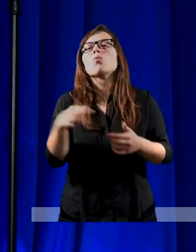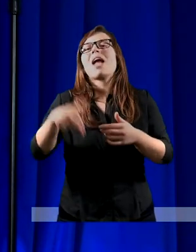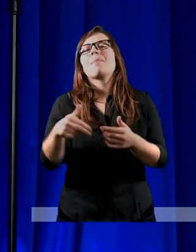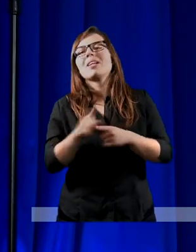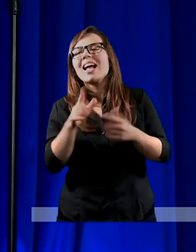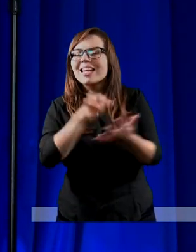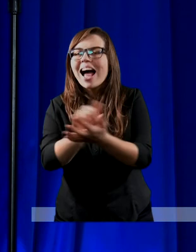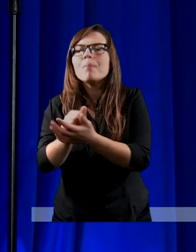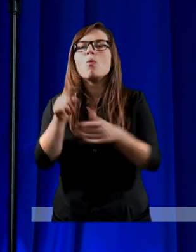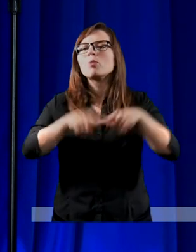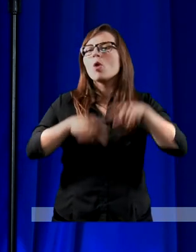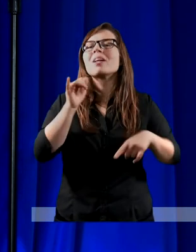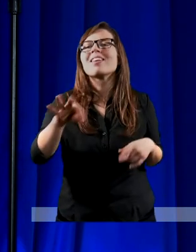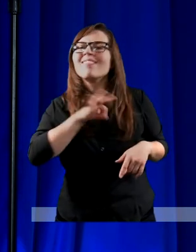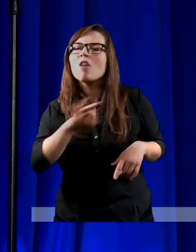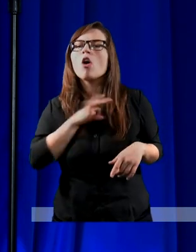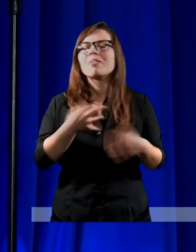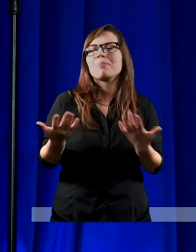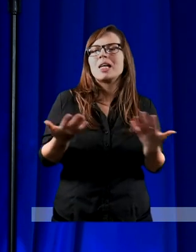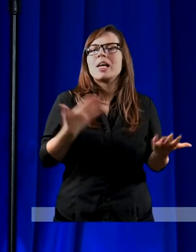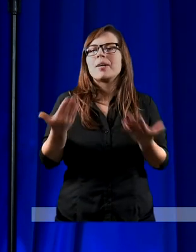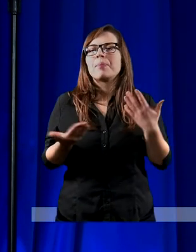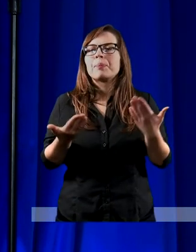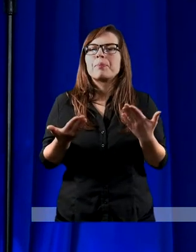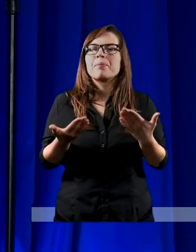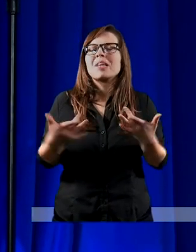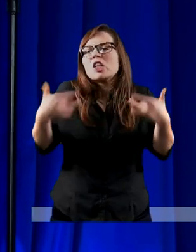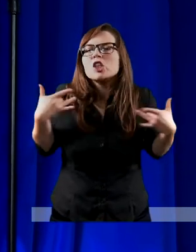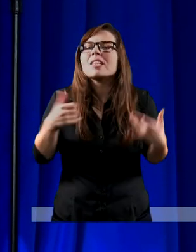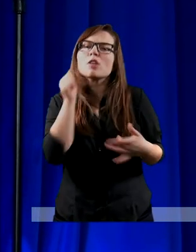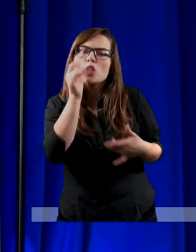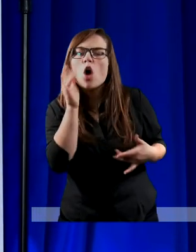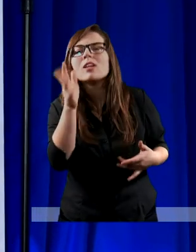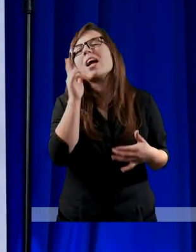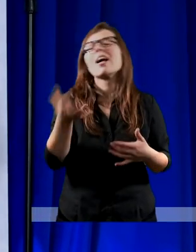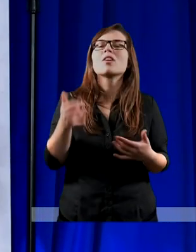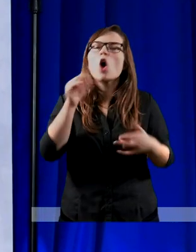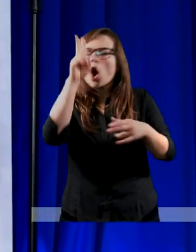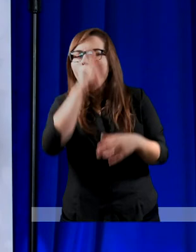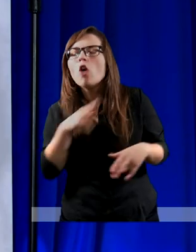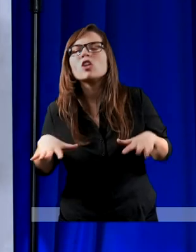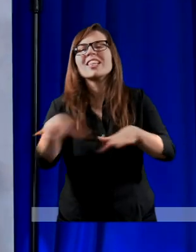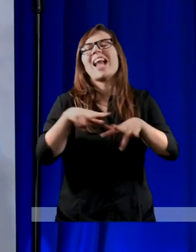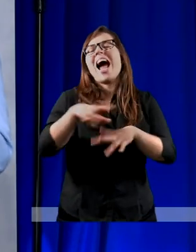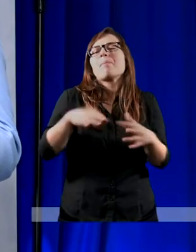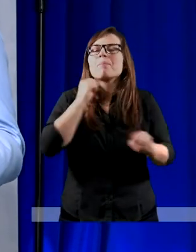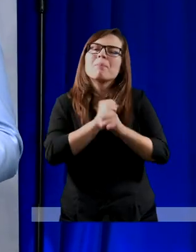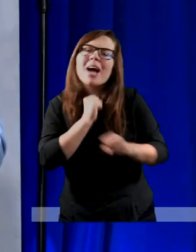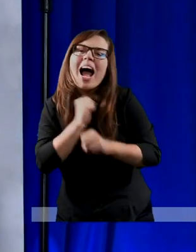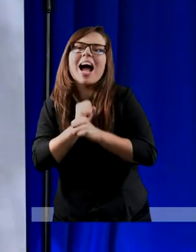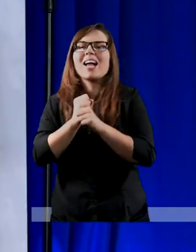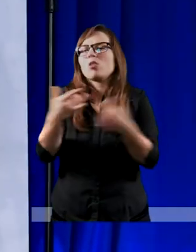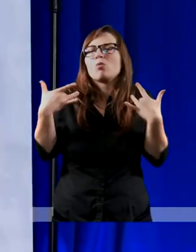normalnie zajmujemy się i swoim i życiem codziennym, i rodzinami, i pracą,